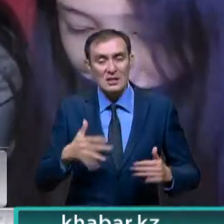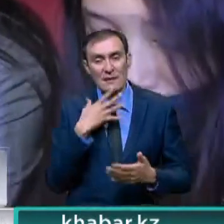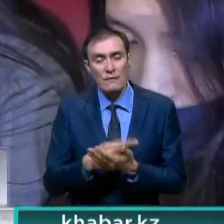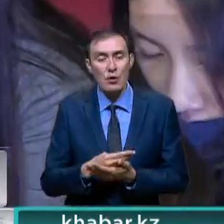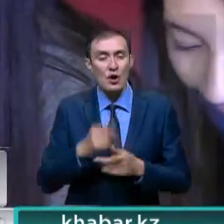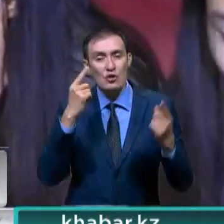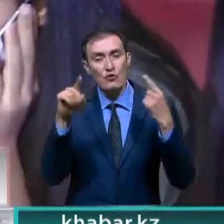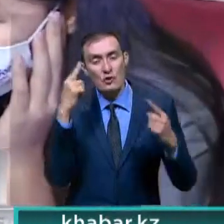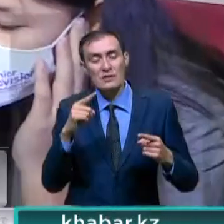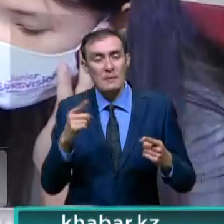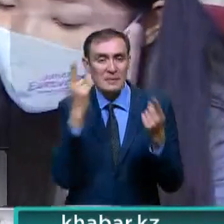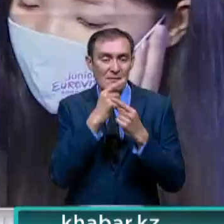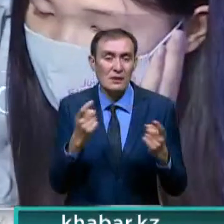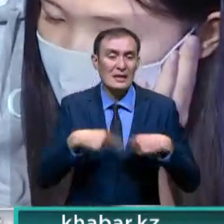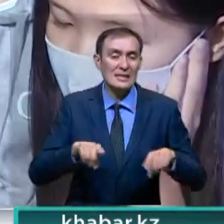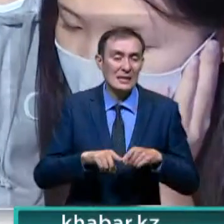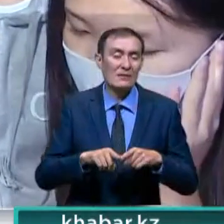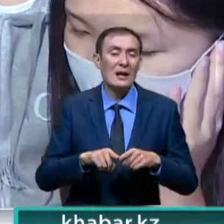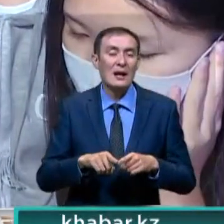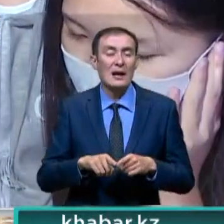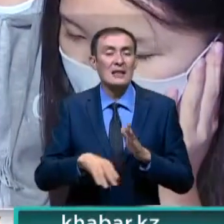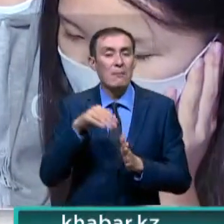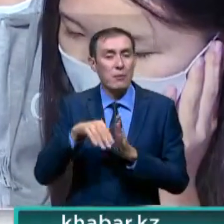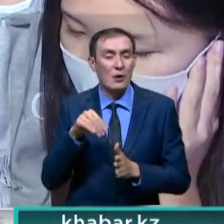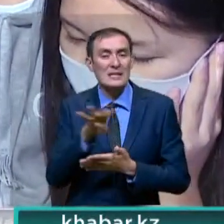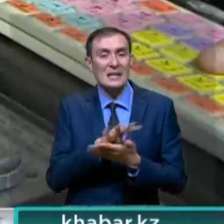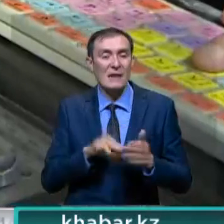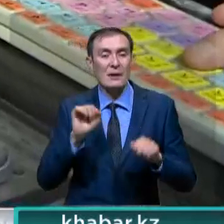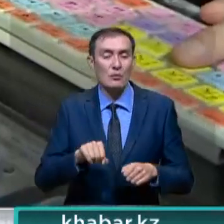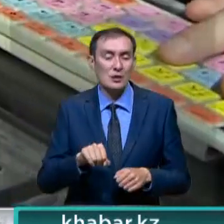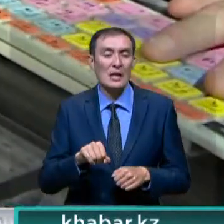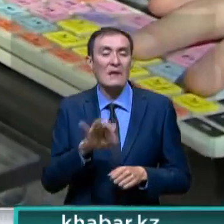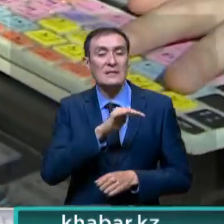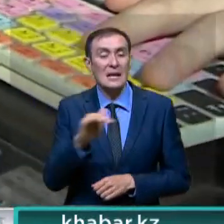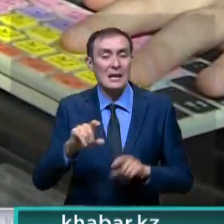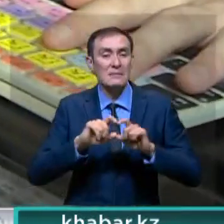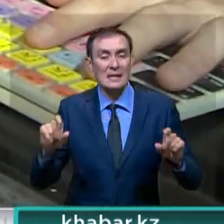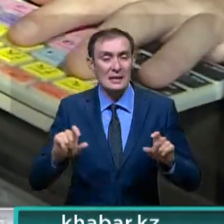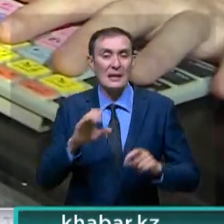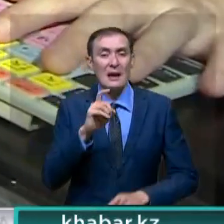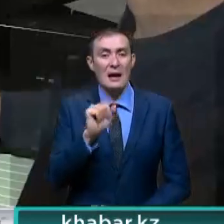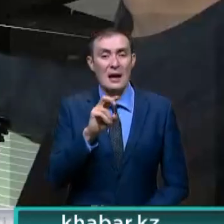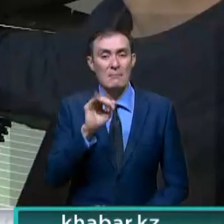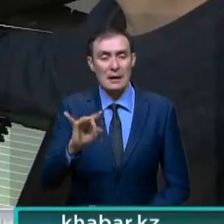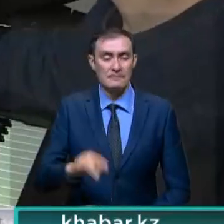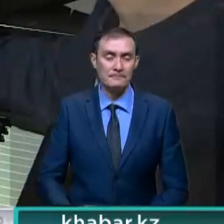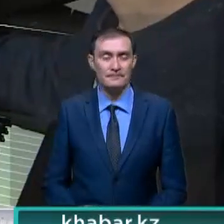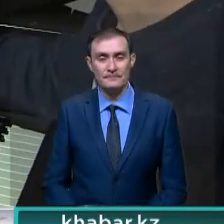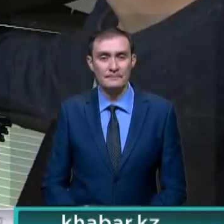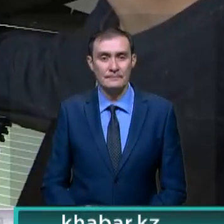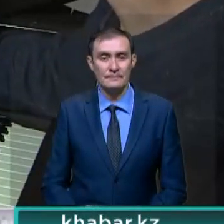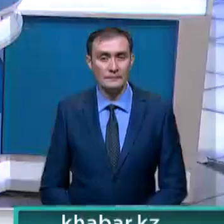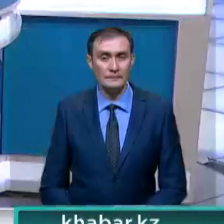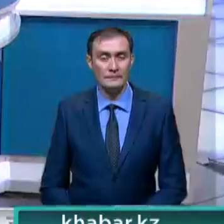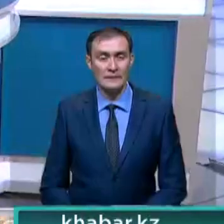своего творчества, призывают организаторы национального отбора. Заявки можно оставить на официальном сайте Хабара. Динара Жамбатырова, итоги